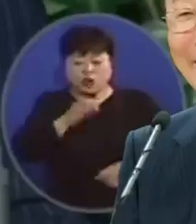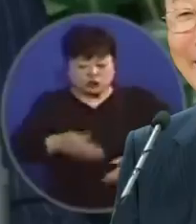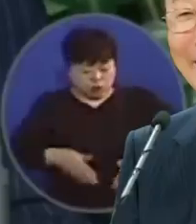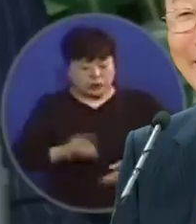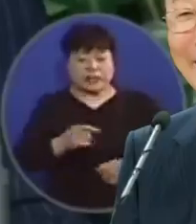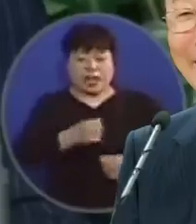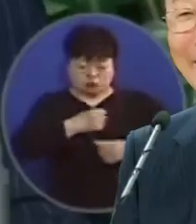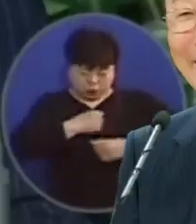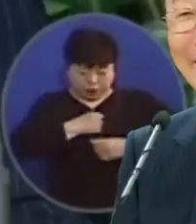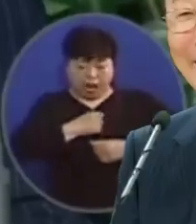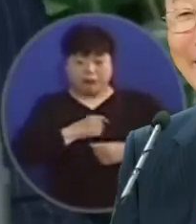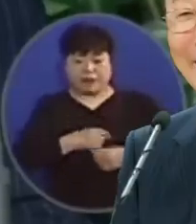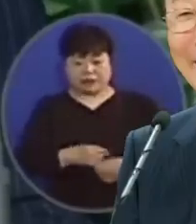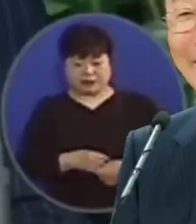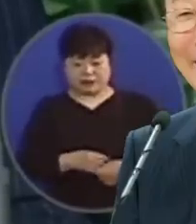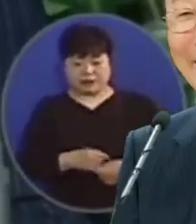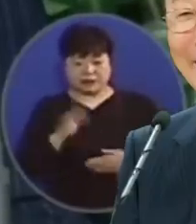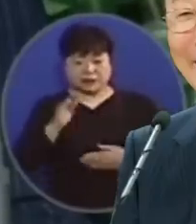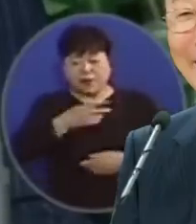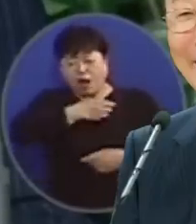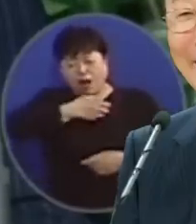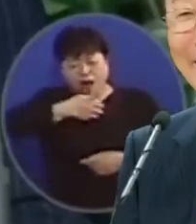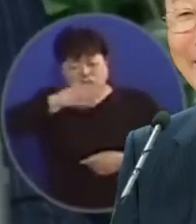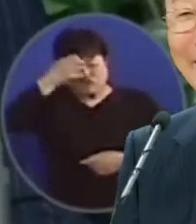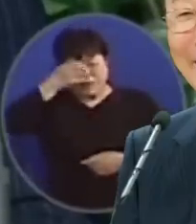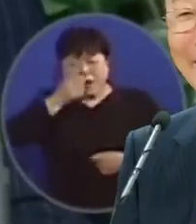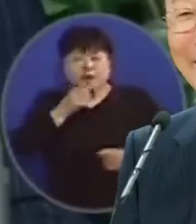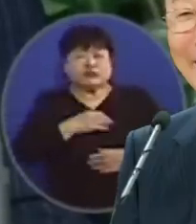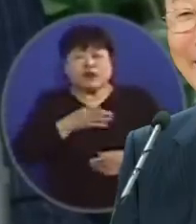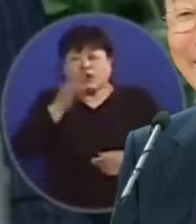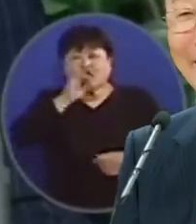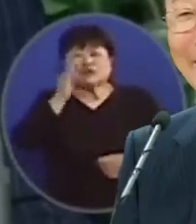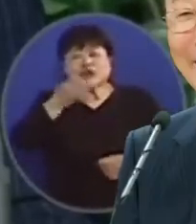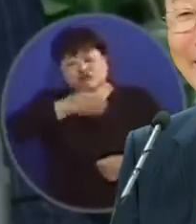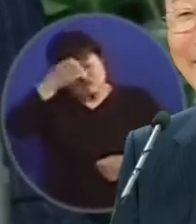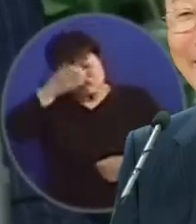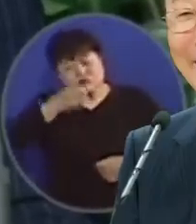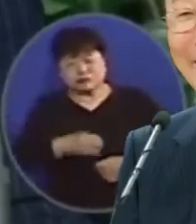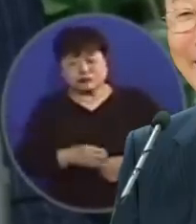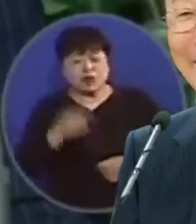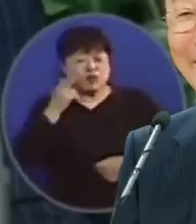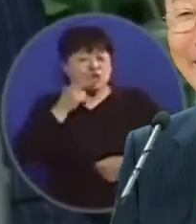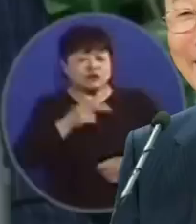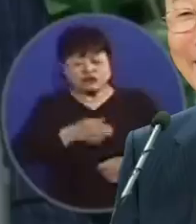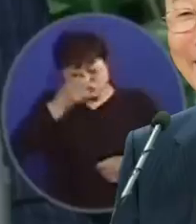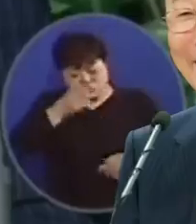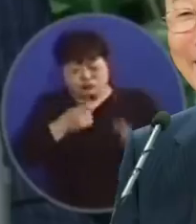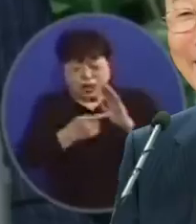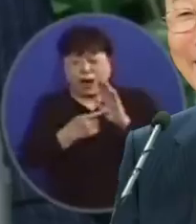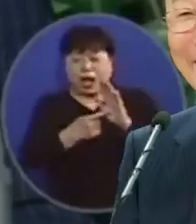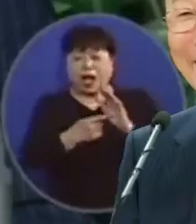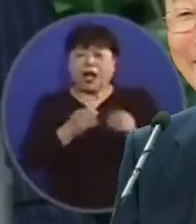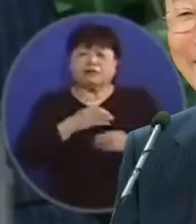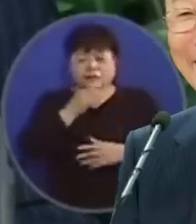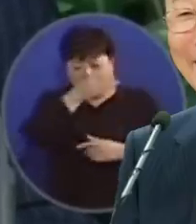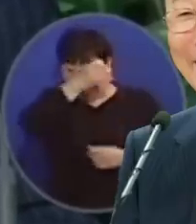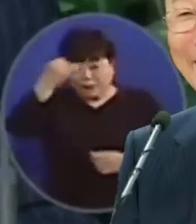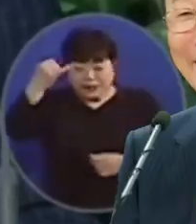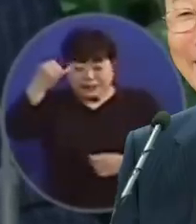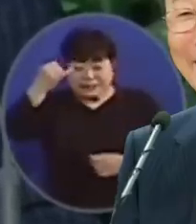있고. 아, 그래서 그다음부터는 꿈자리가 더 사나워서 돼지가 된 꿈도 꾸고 원숭이가 된 꿈도 꾸었다고요. 우리